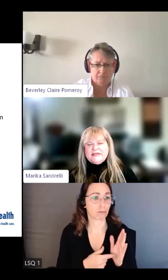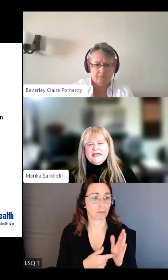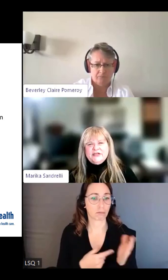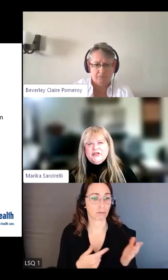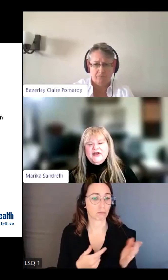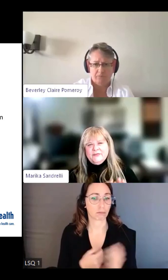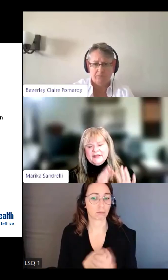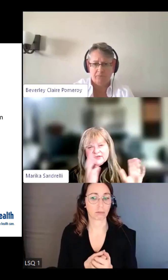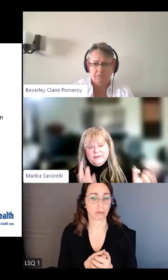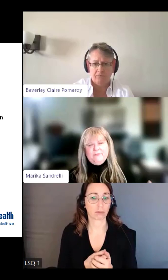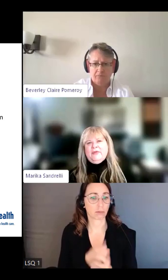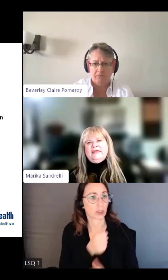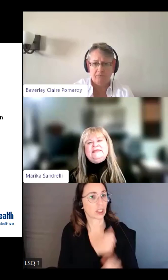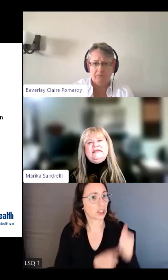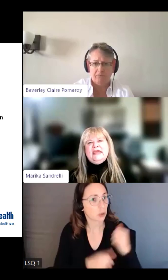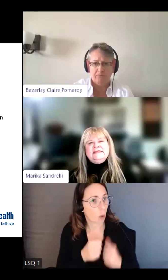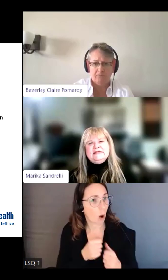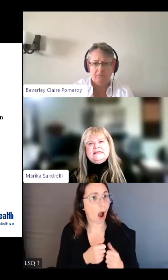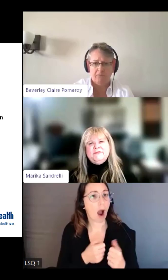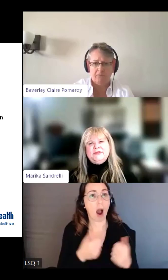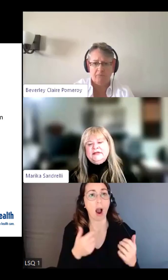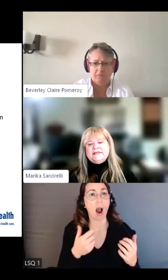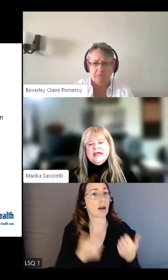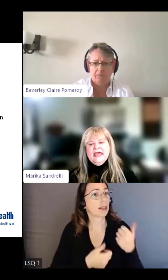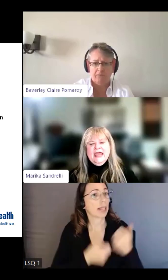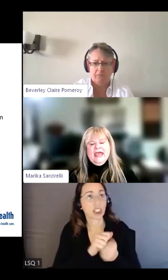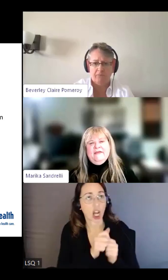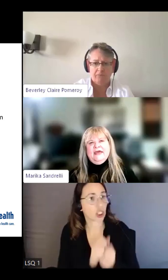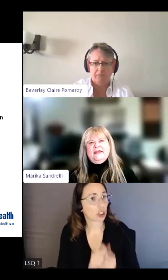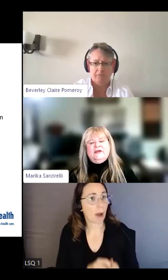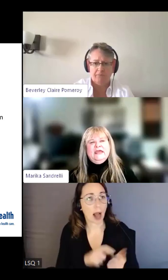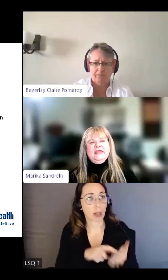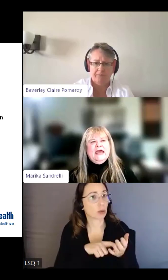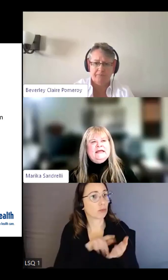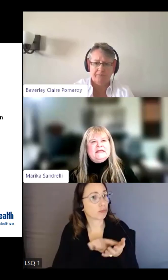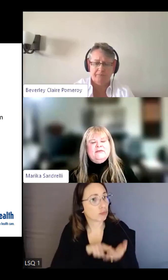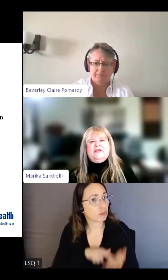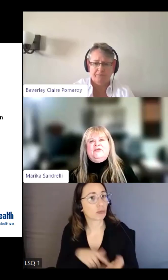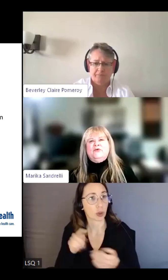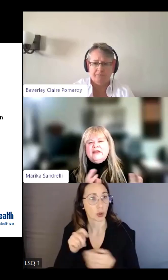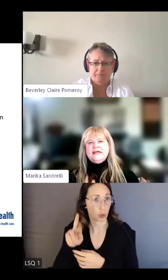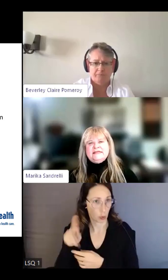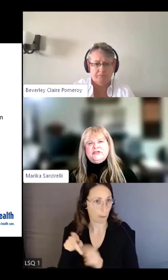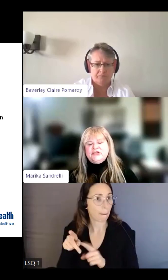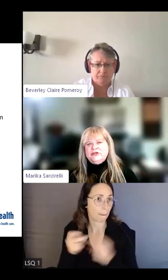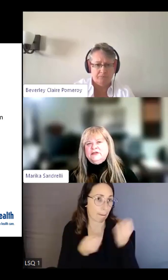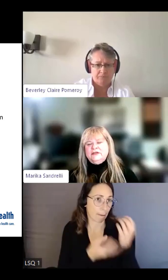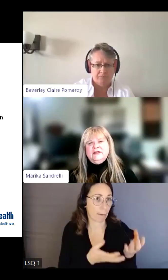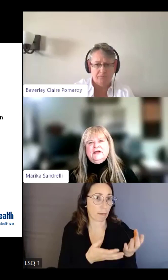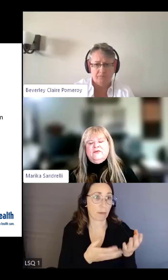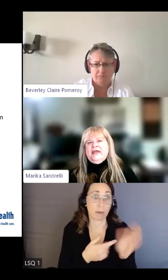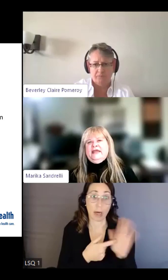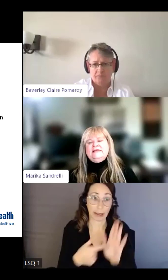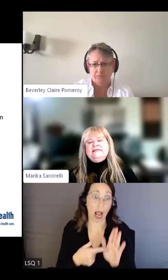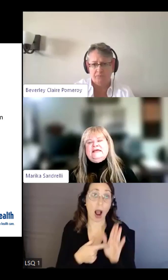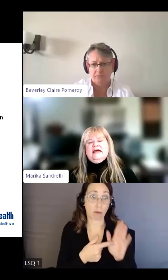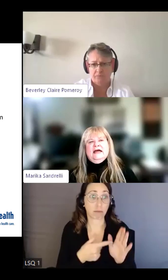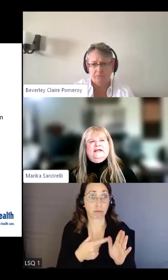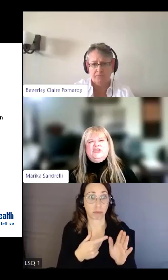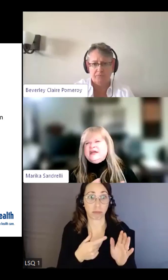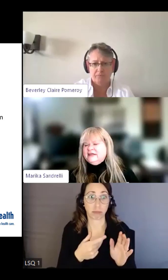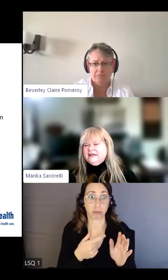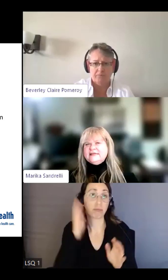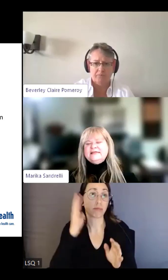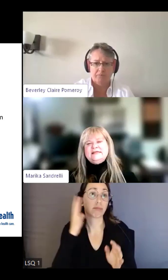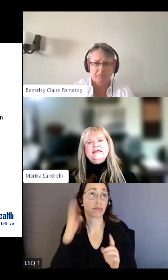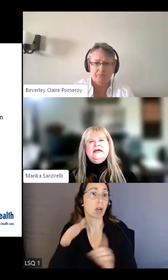TRIP. Ça va être basé sur des exemples de cas et on établit une liste de contrôle, si on